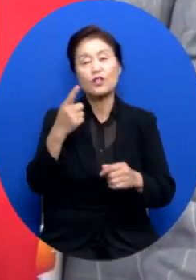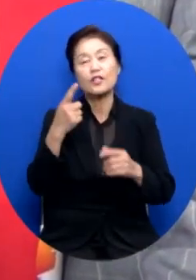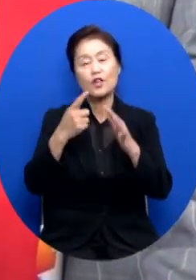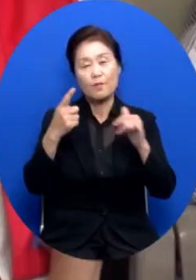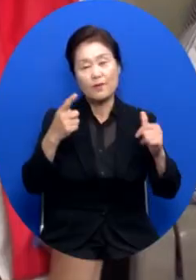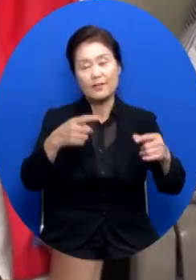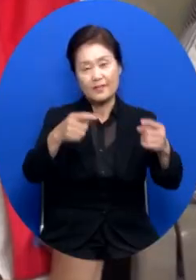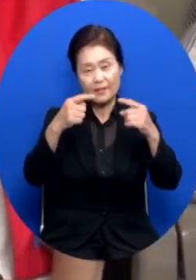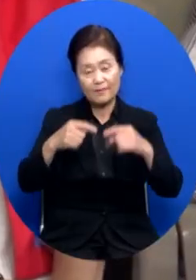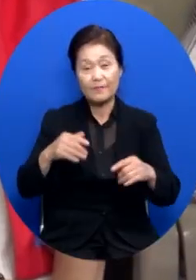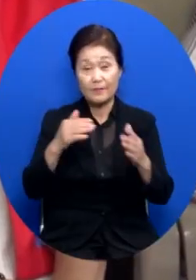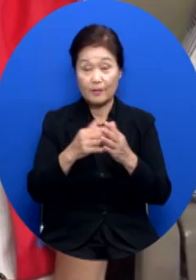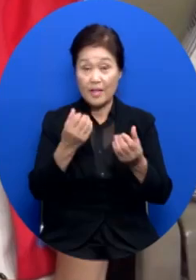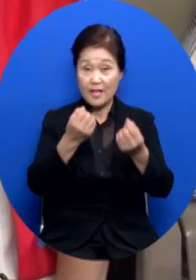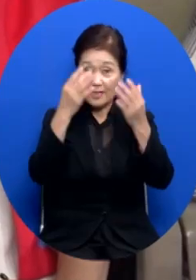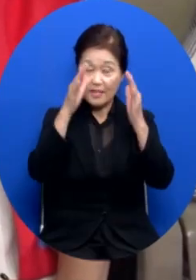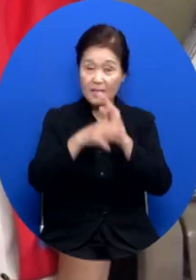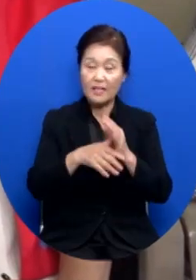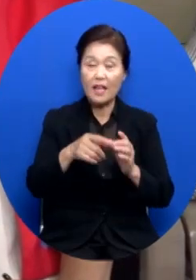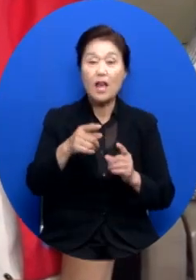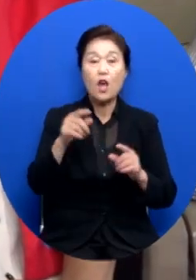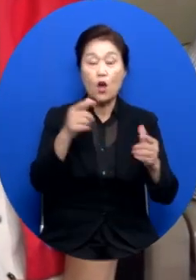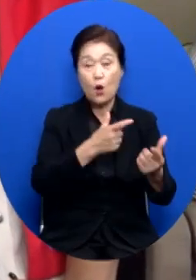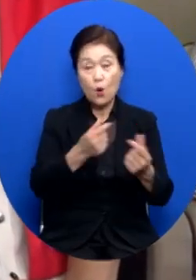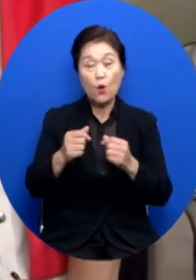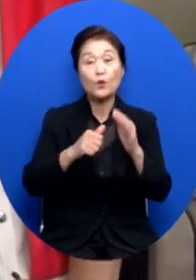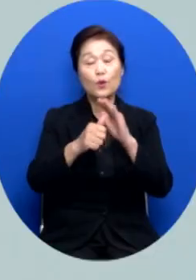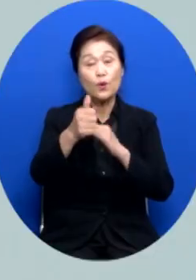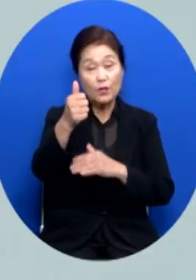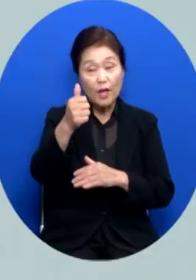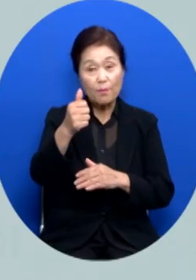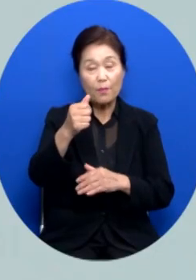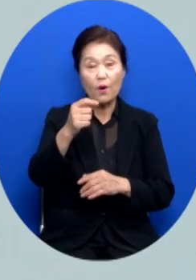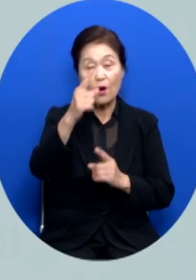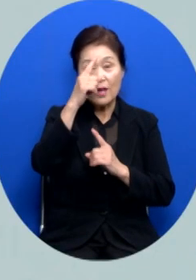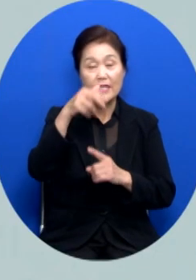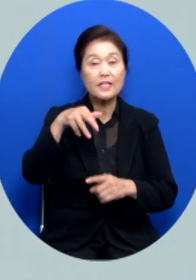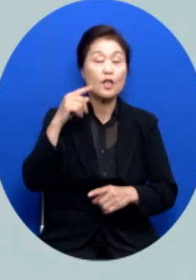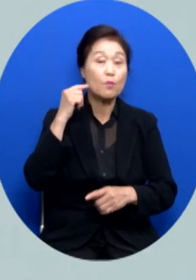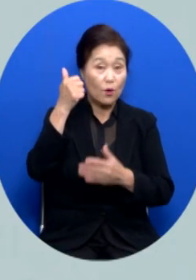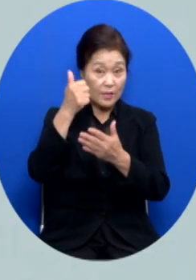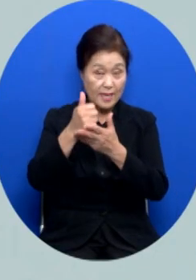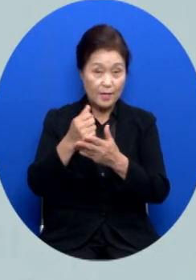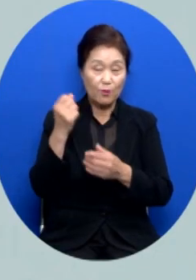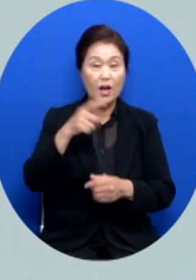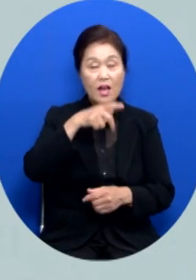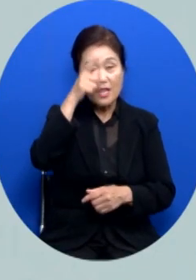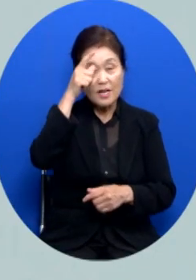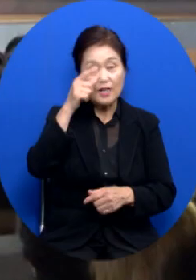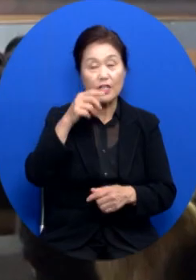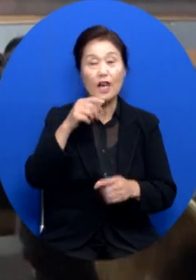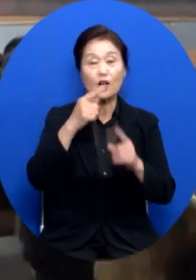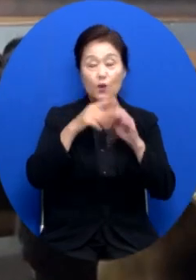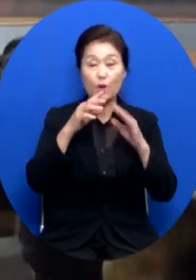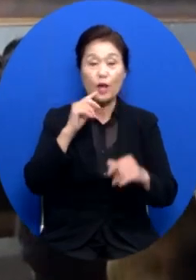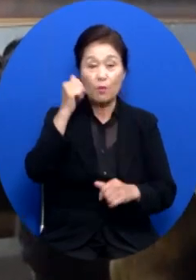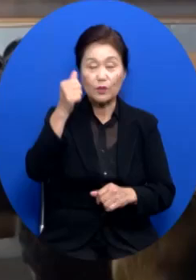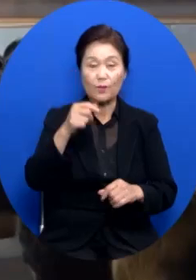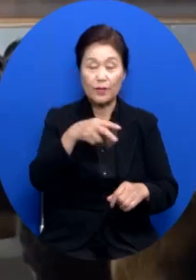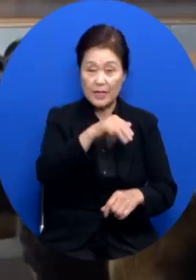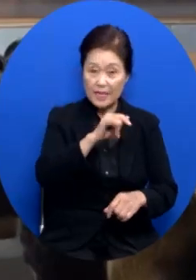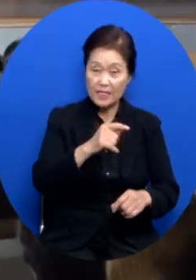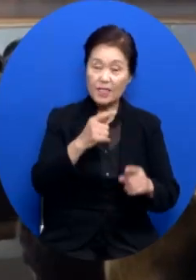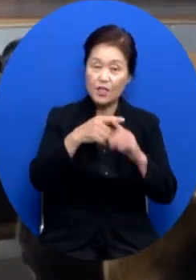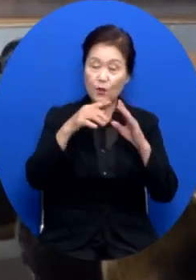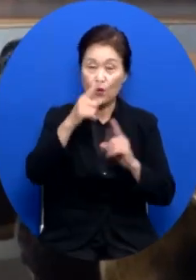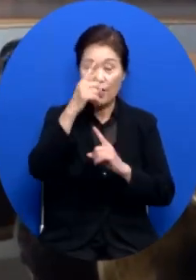참석했습니다. 행사에서는 이철 공동대표 회장이 개회 선언을 맡았으며 영락교회 김운성 목사, 신길교회